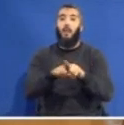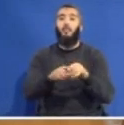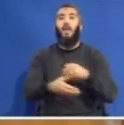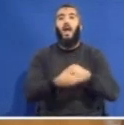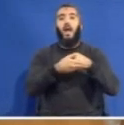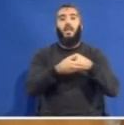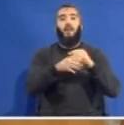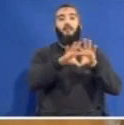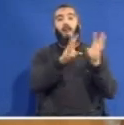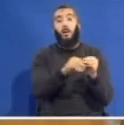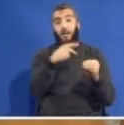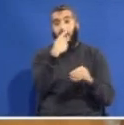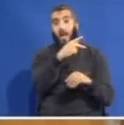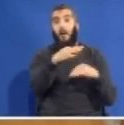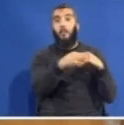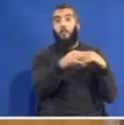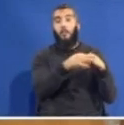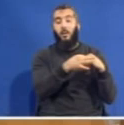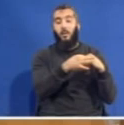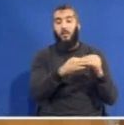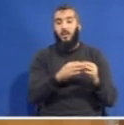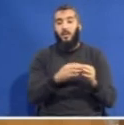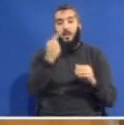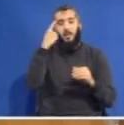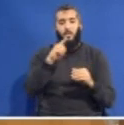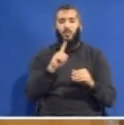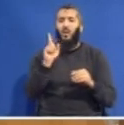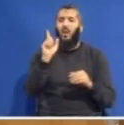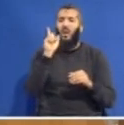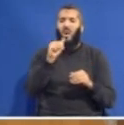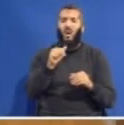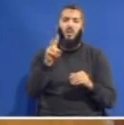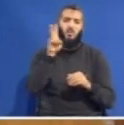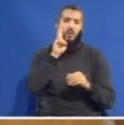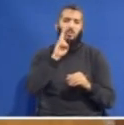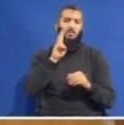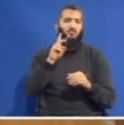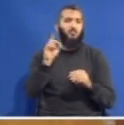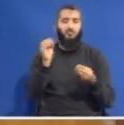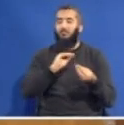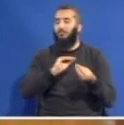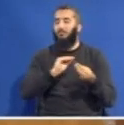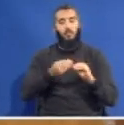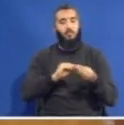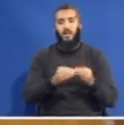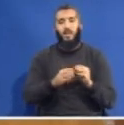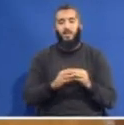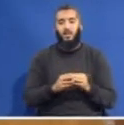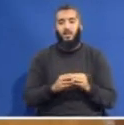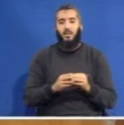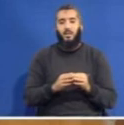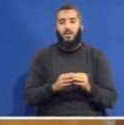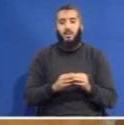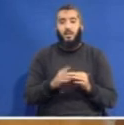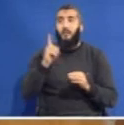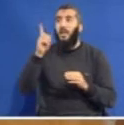أهل زوجها دون أن تتسبب في إرهاق نفسها. أيوة. ولكن لا تبخل، لا